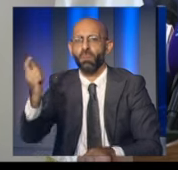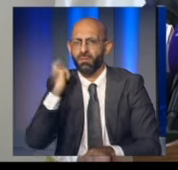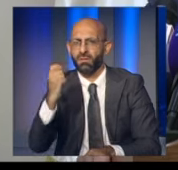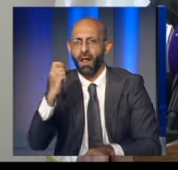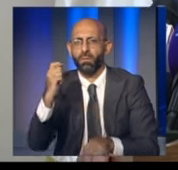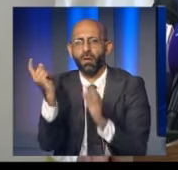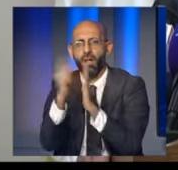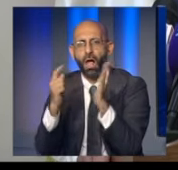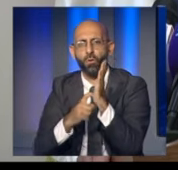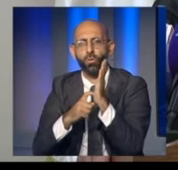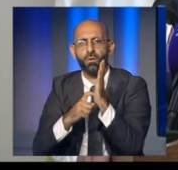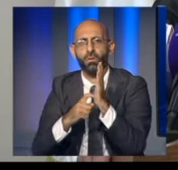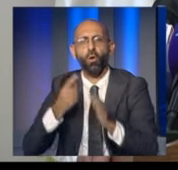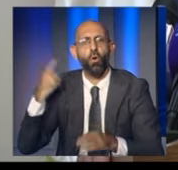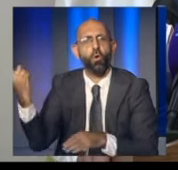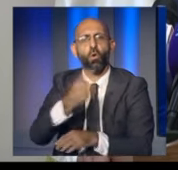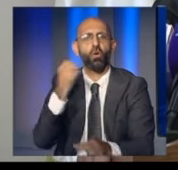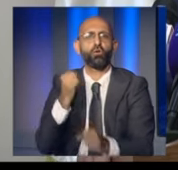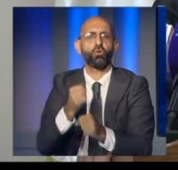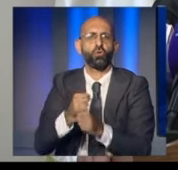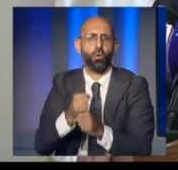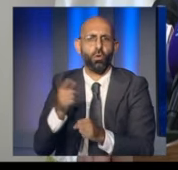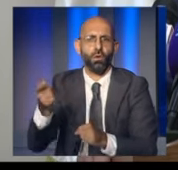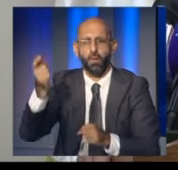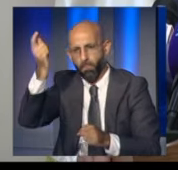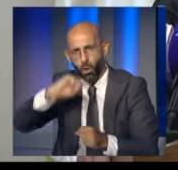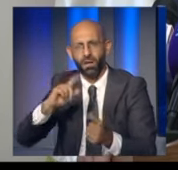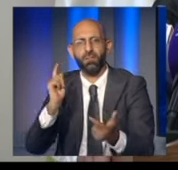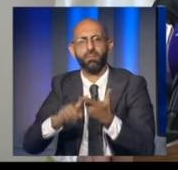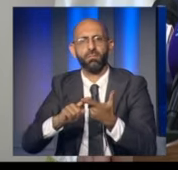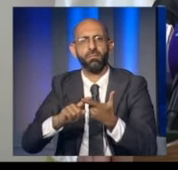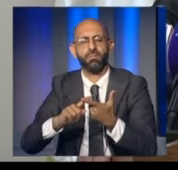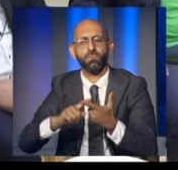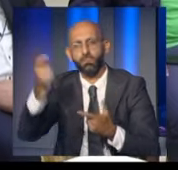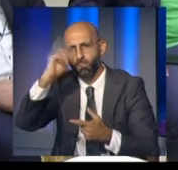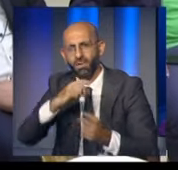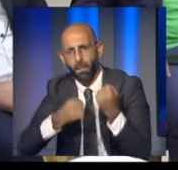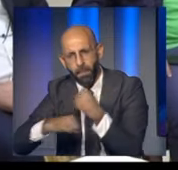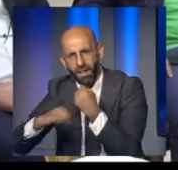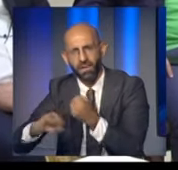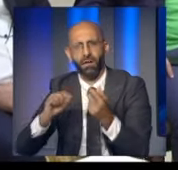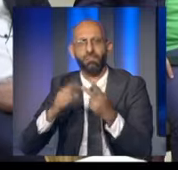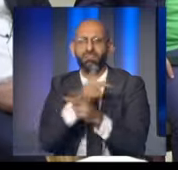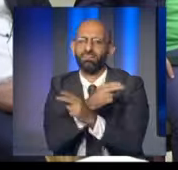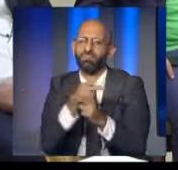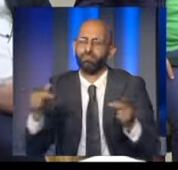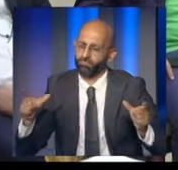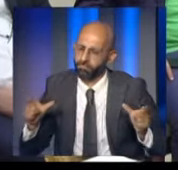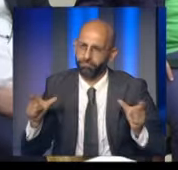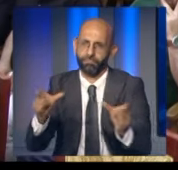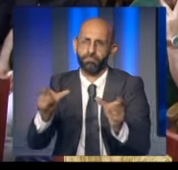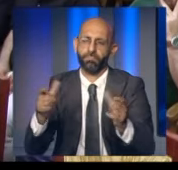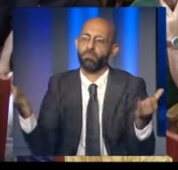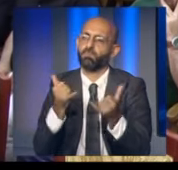مراعاة أوضاع وظروف الناس. رجل الأمن هو رجل قانون، والقانون يتحدث أيضا عن التكامل بين القوى